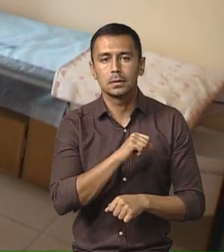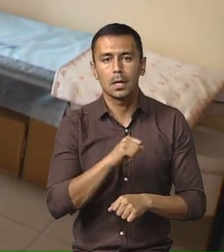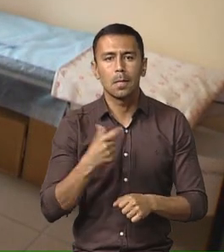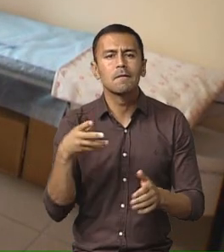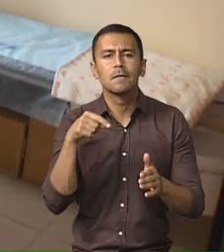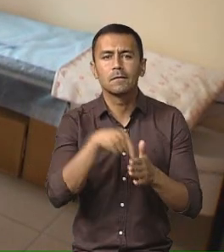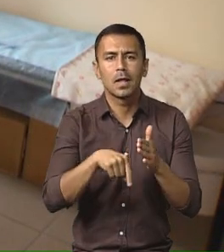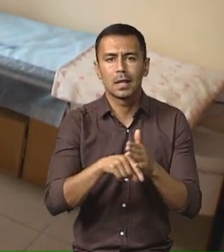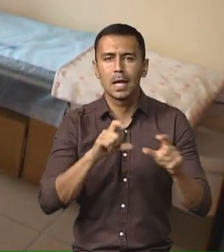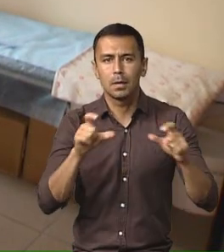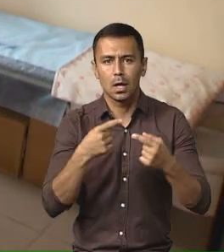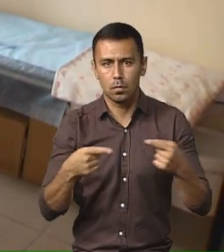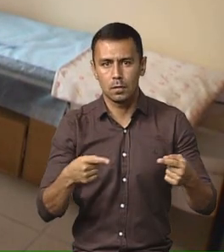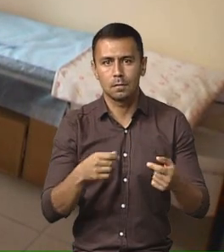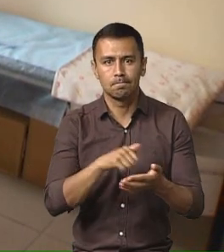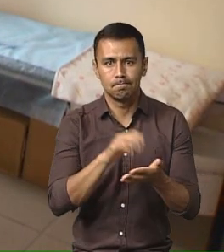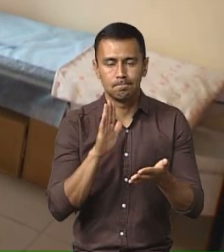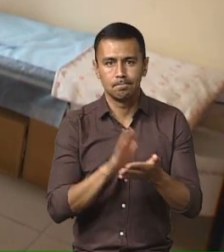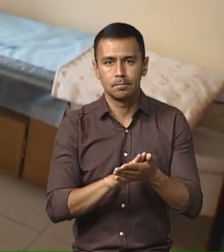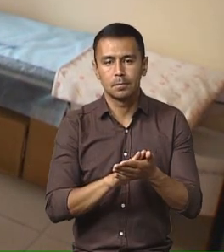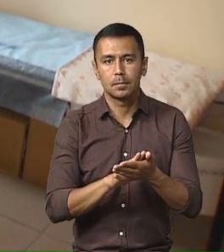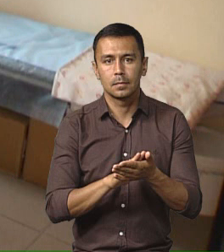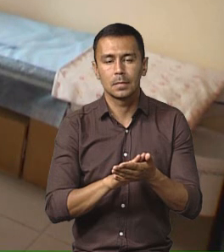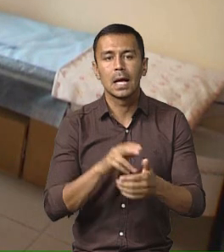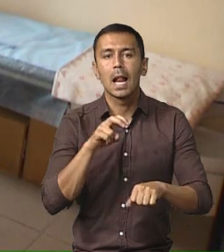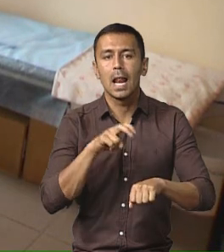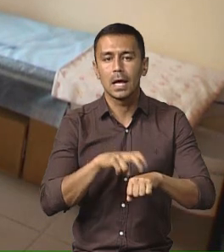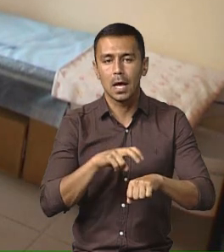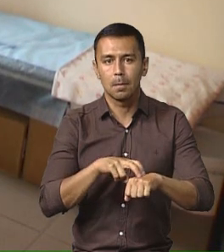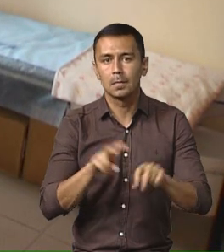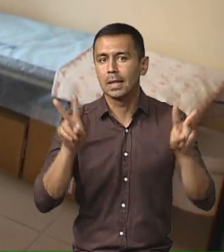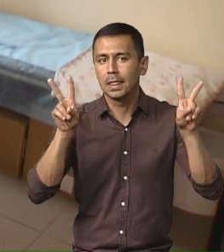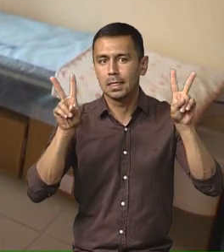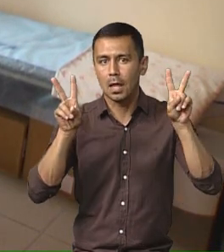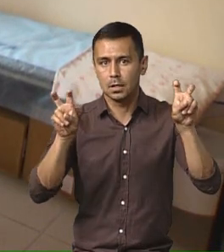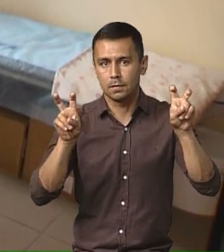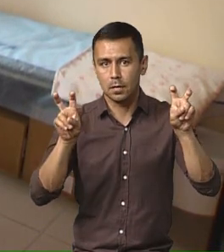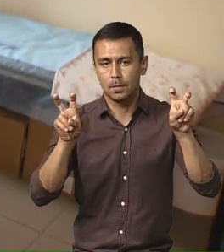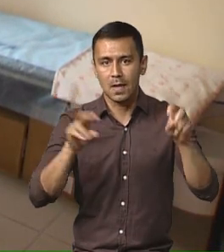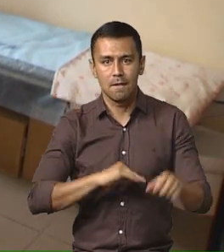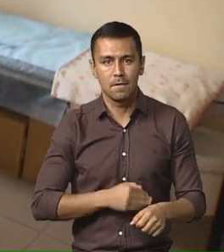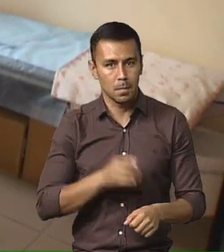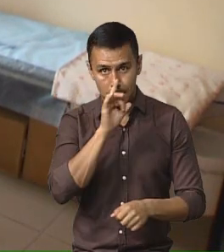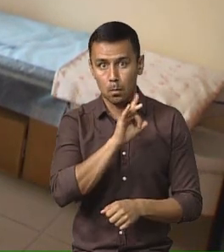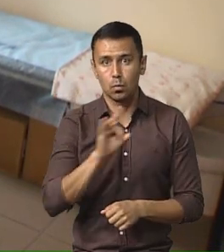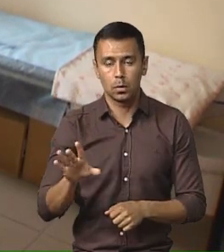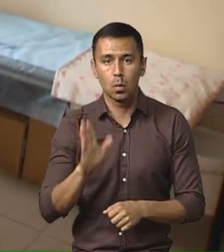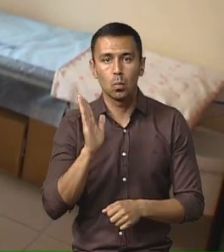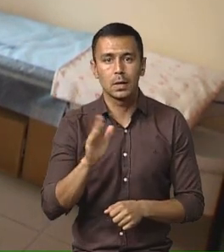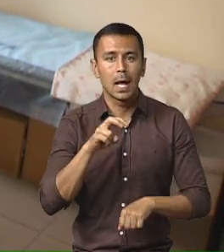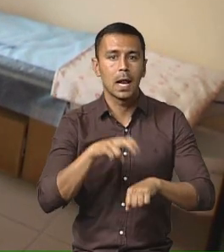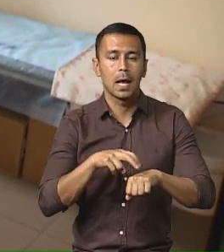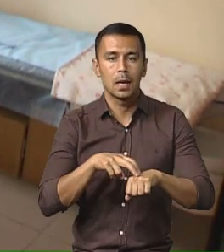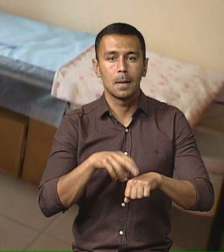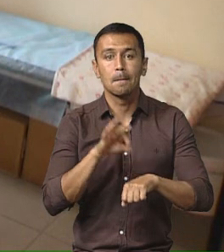речовина. Указуватись лікарем назва фірмена не буде. Буде лікар,